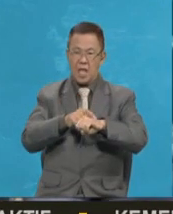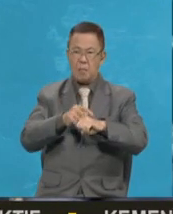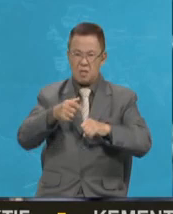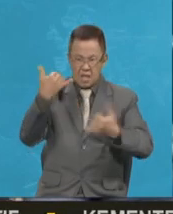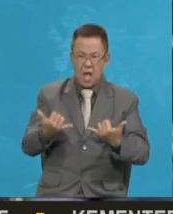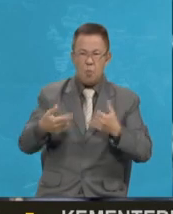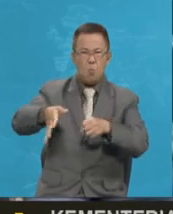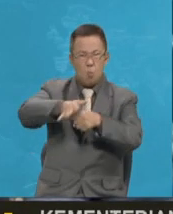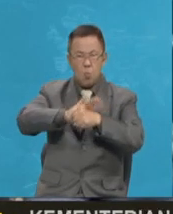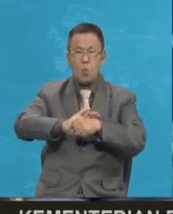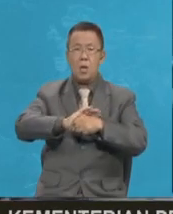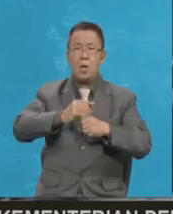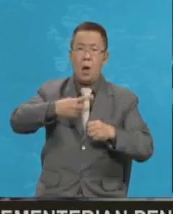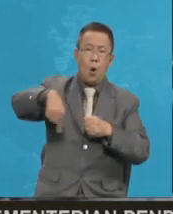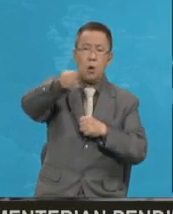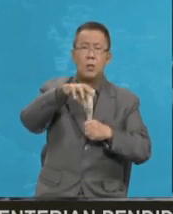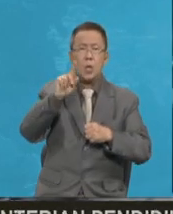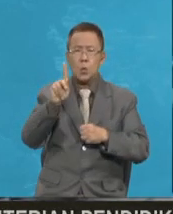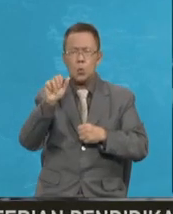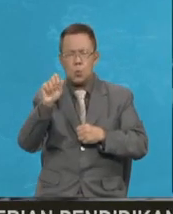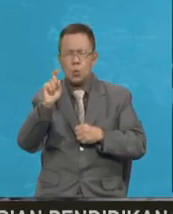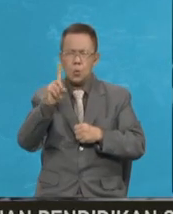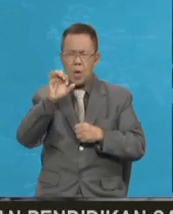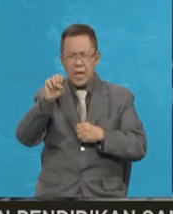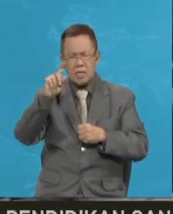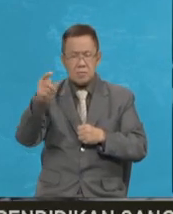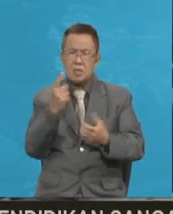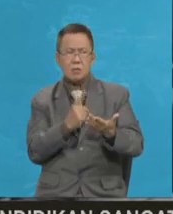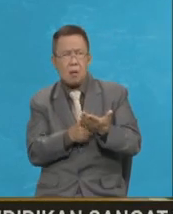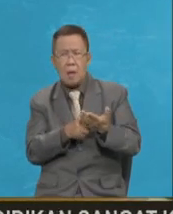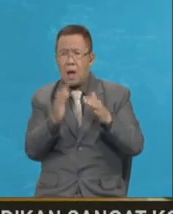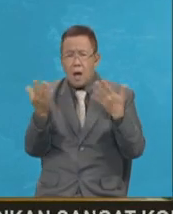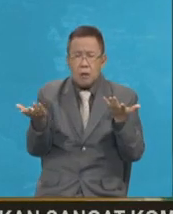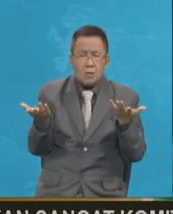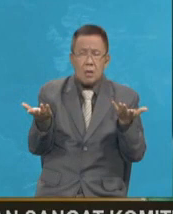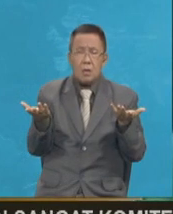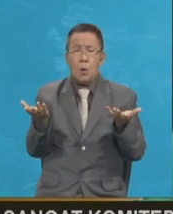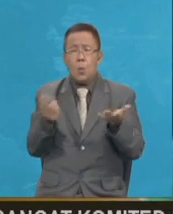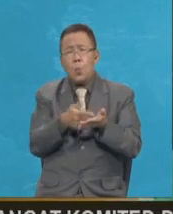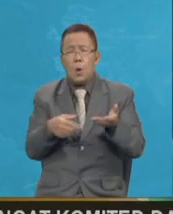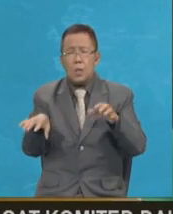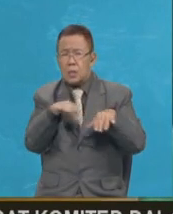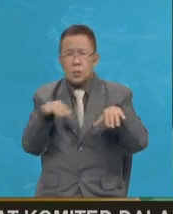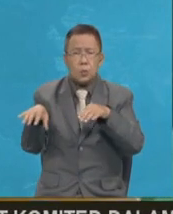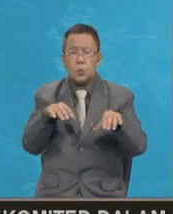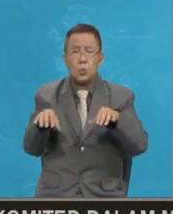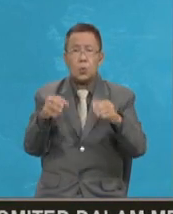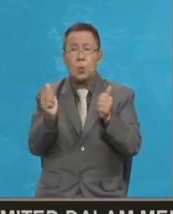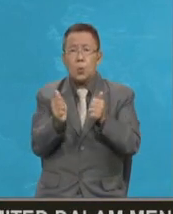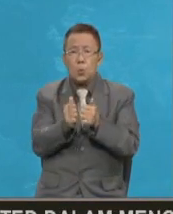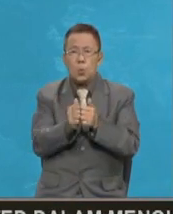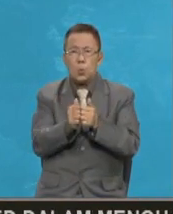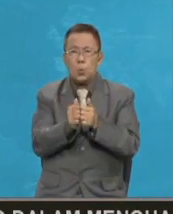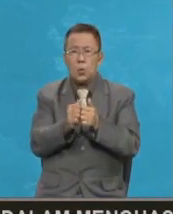panen kopi naintin price koplo FB antara lain membincangkan mengenai prinsip akidah dalam sebarang musibah dengan